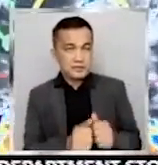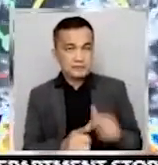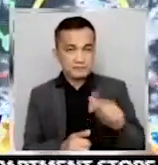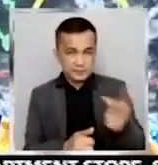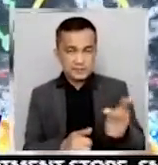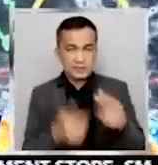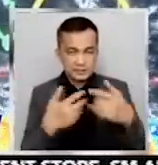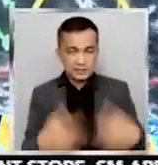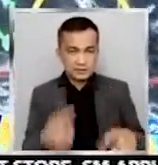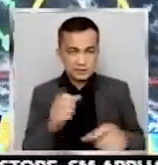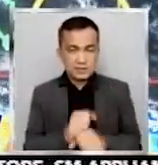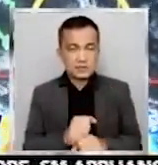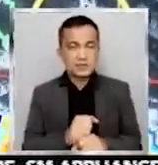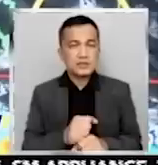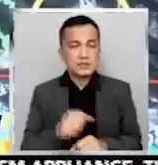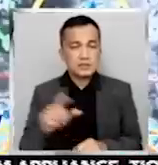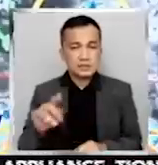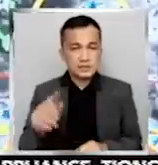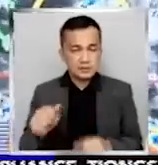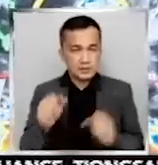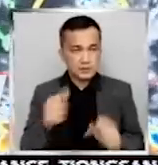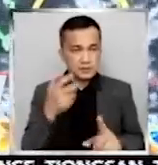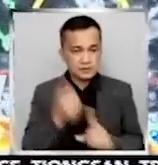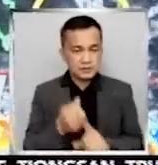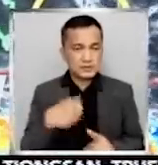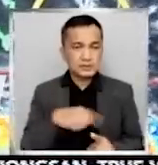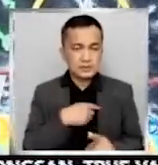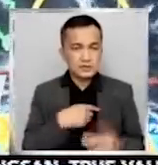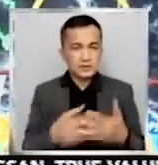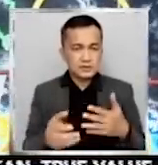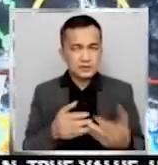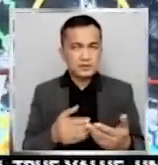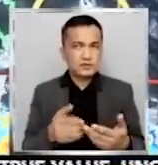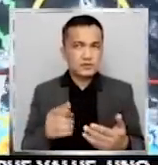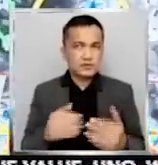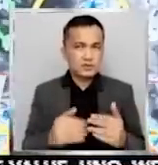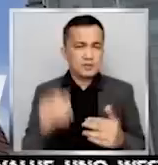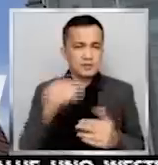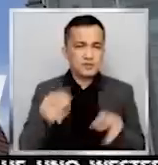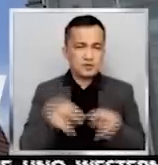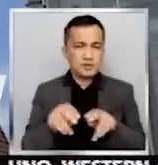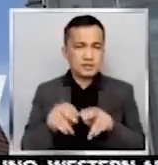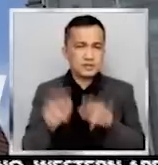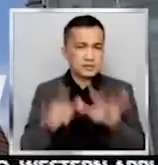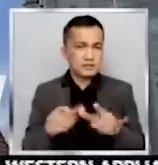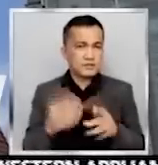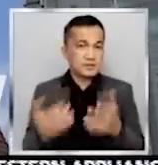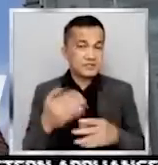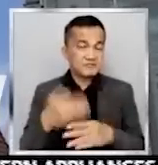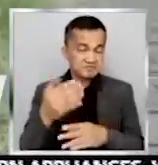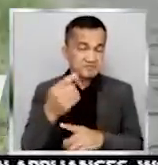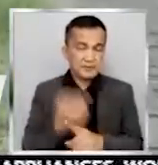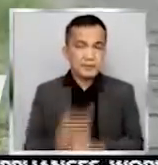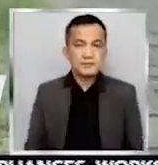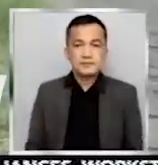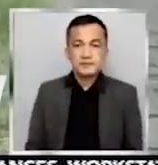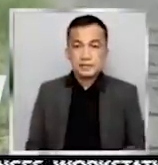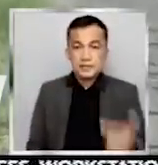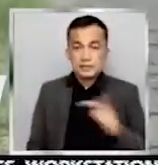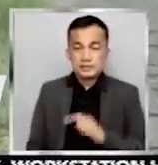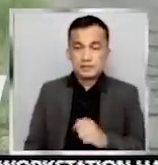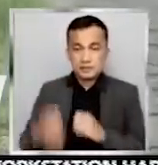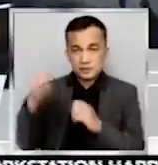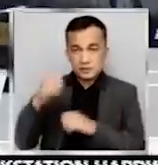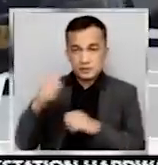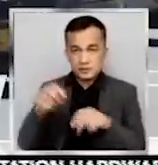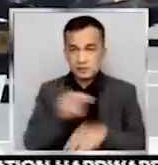sa atin. Although, pwede pa rin tayo maapektuhan ng mga near normal to above normal rain sa mga susunod na buwan. Inaasahang magiging neutral daw ang